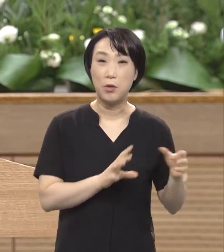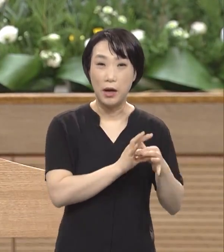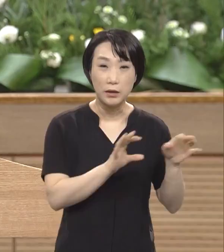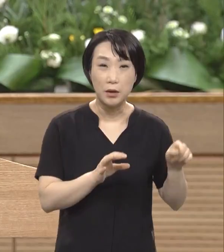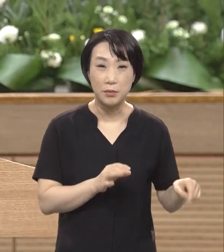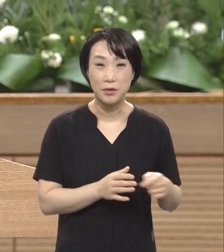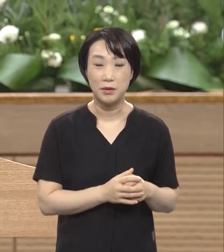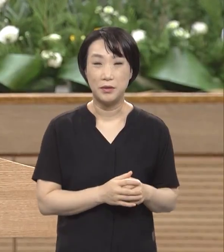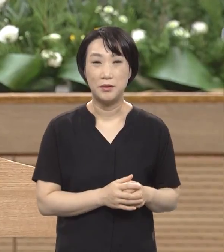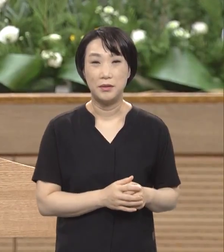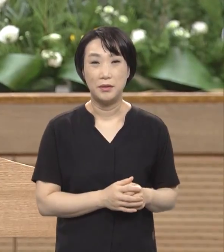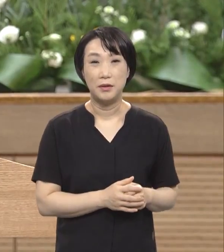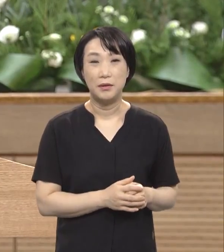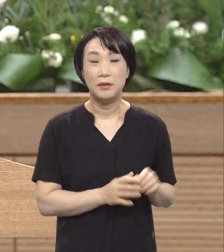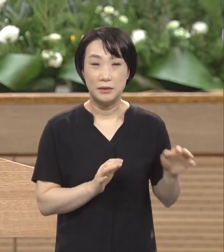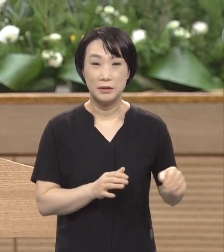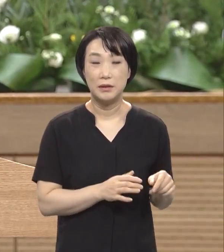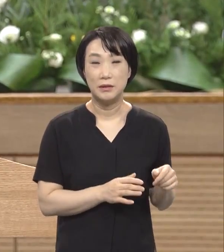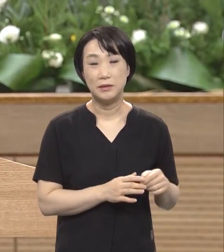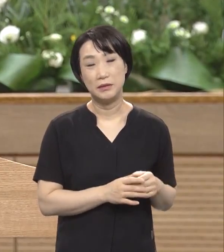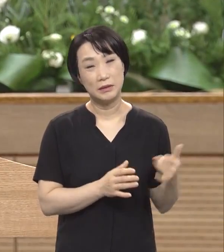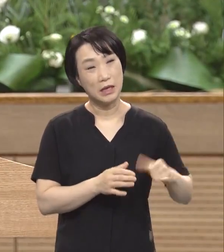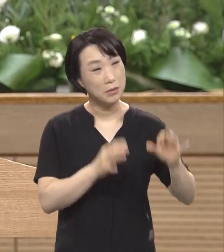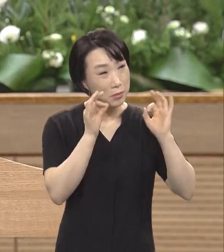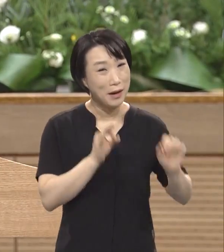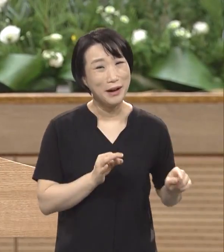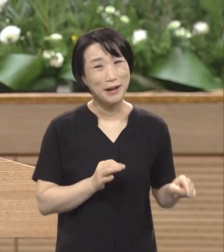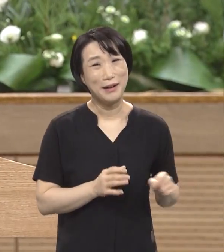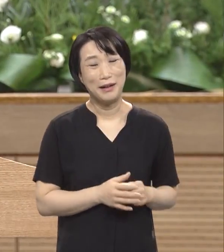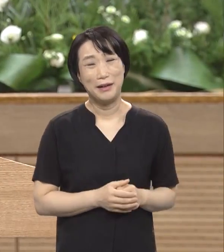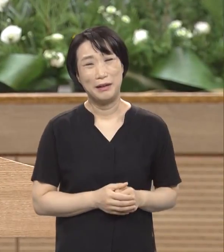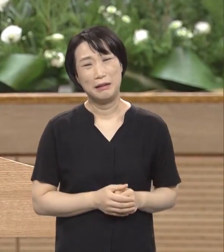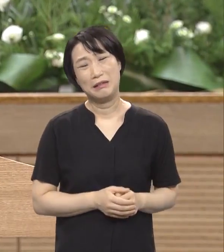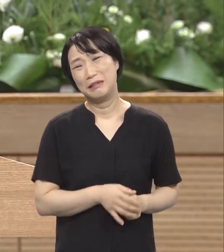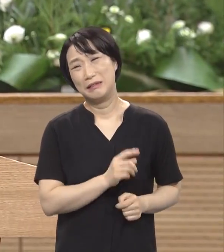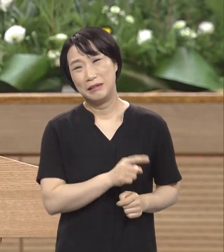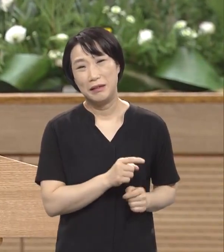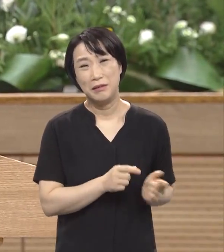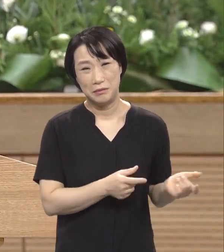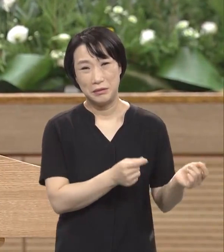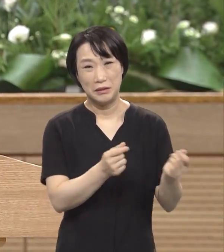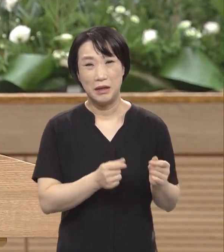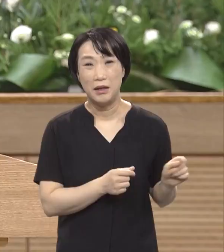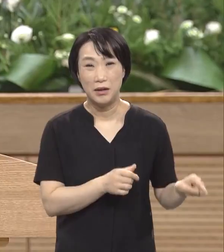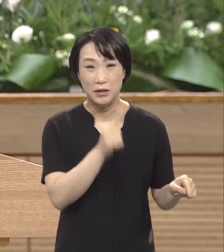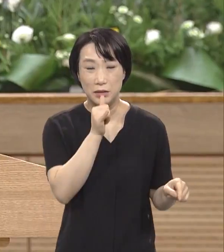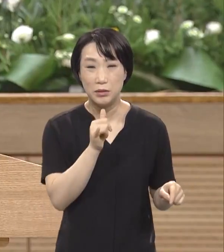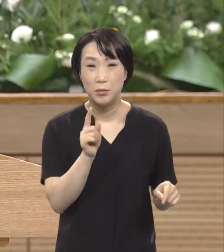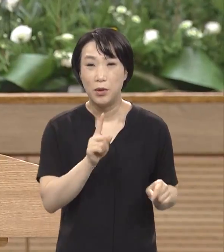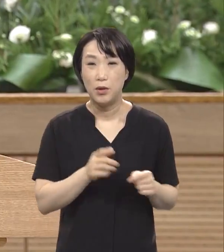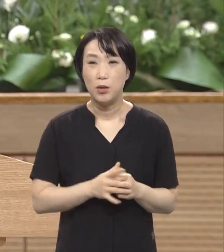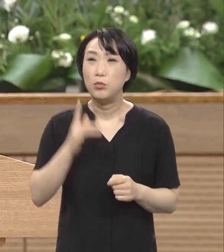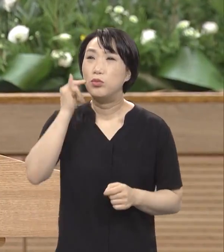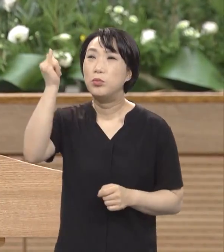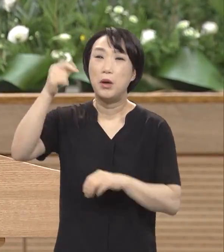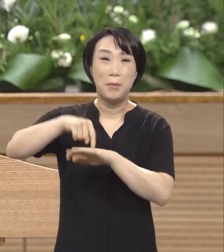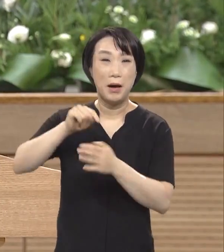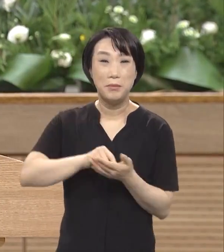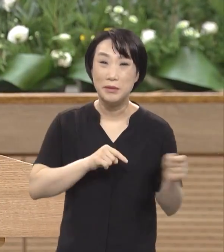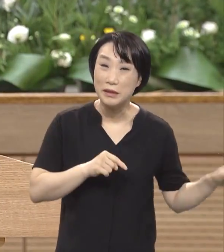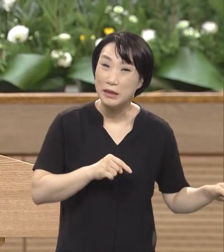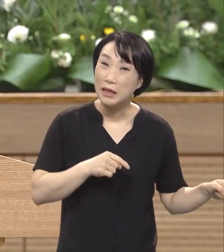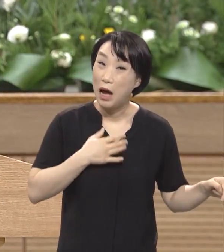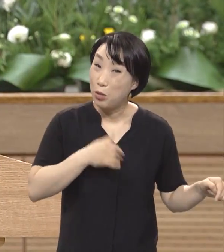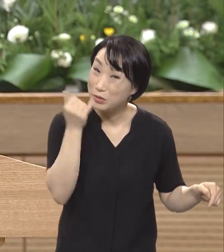어린 자식이나 성장한 자식이나 똑같이 부모의 마음을 아느냐.